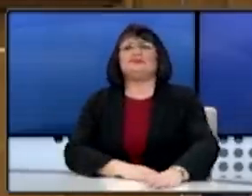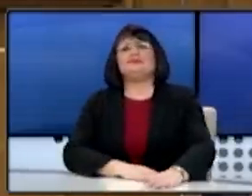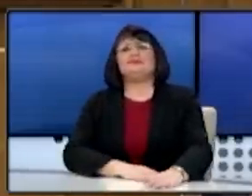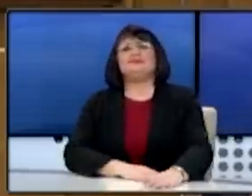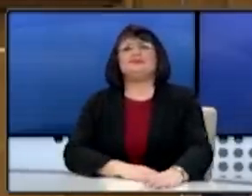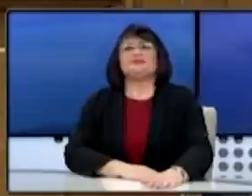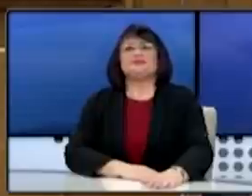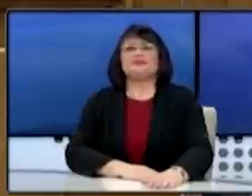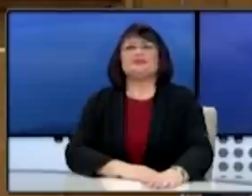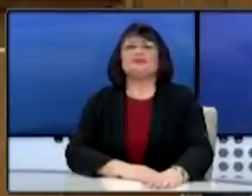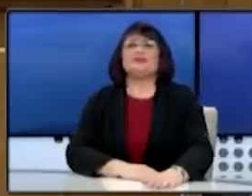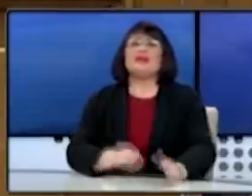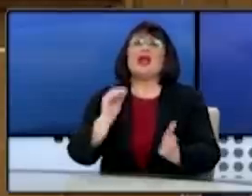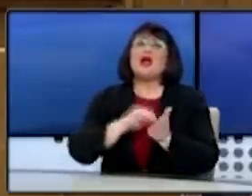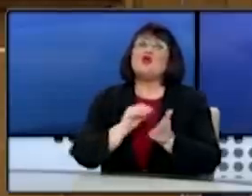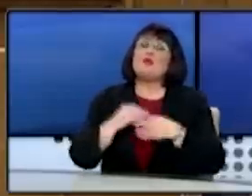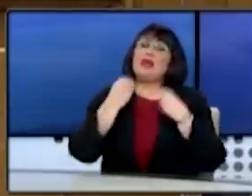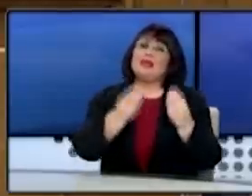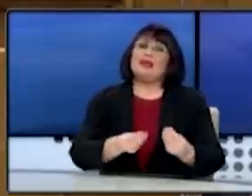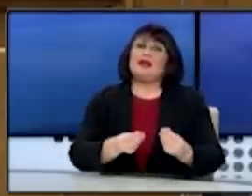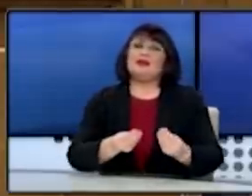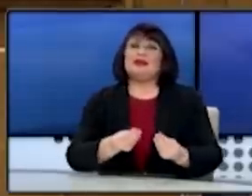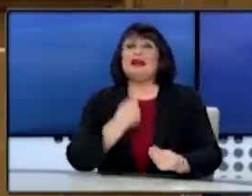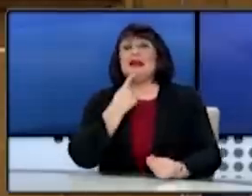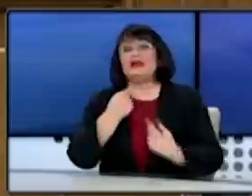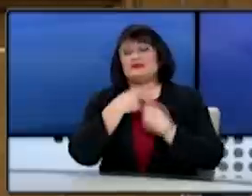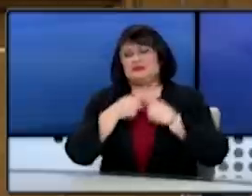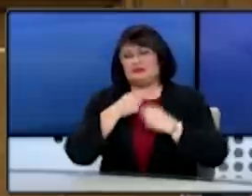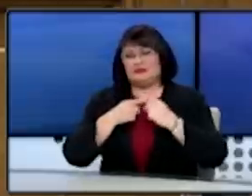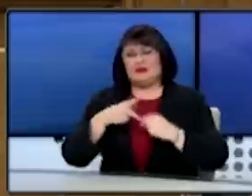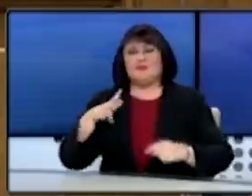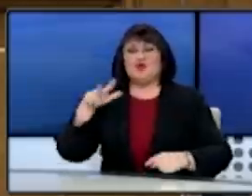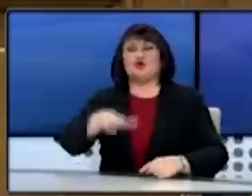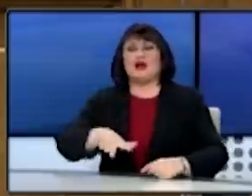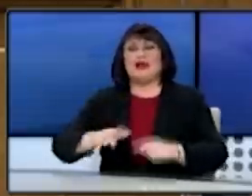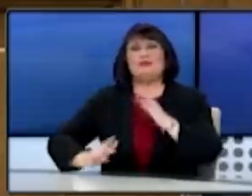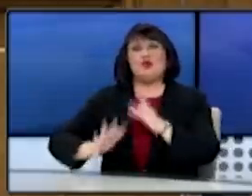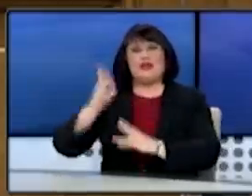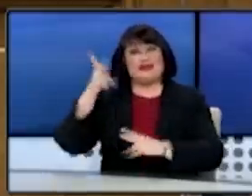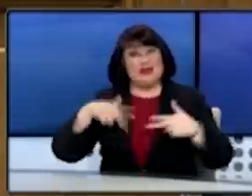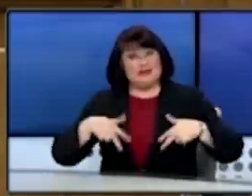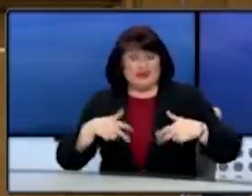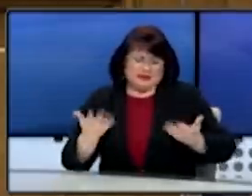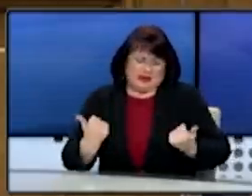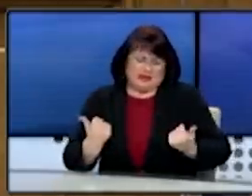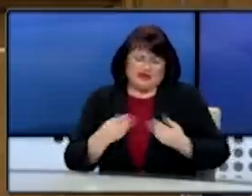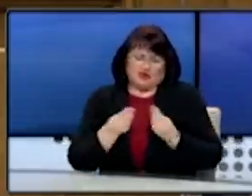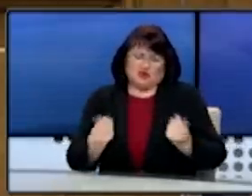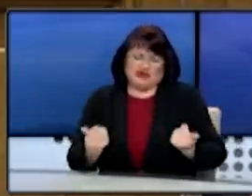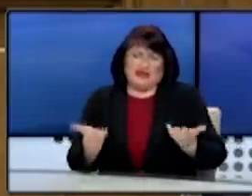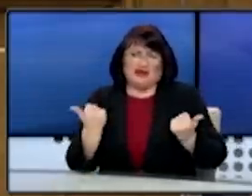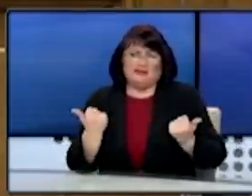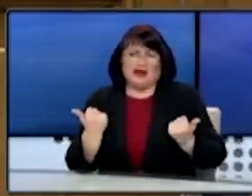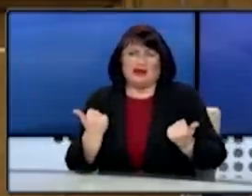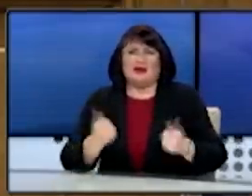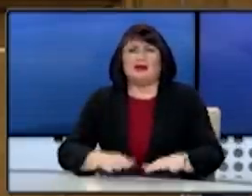Πολύτιμες υπηρεσίες προσέφερε και η δήθεν προοδευτική κυβέρνηση της Πορτογαλίας. Το παράδειγμα, για όσο